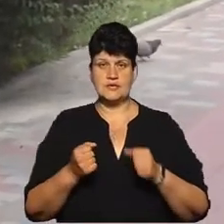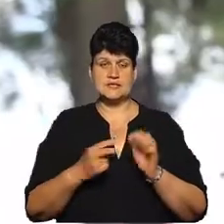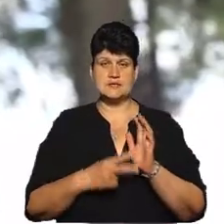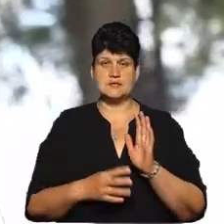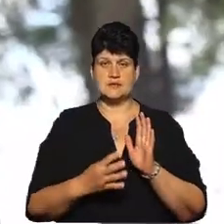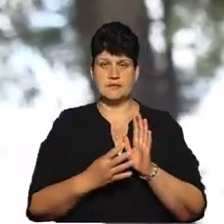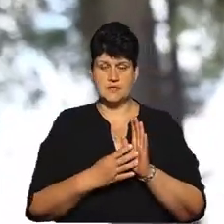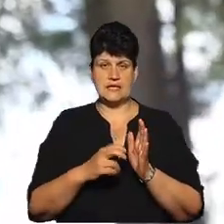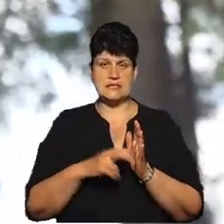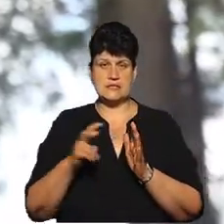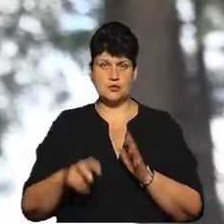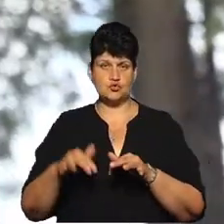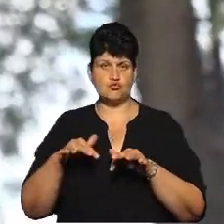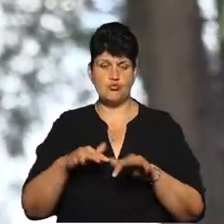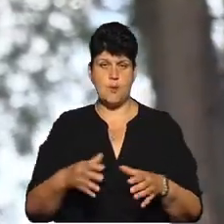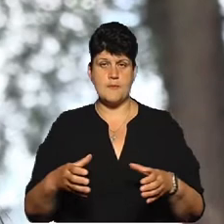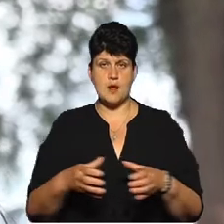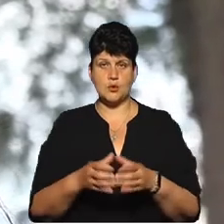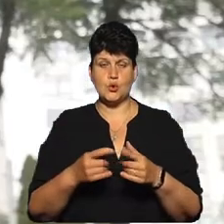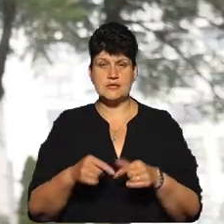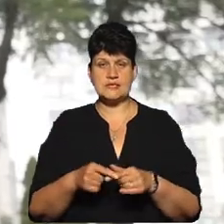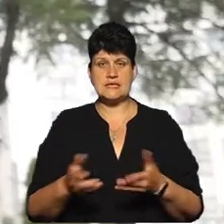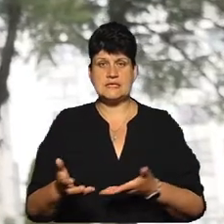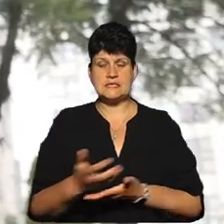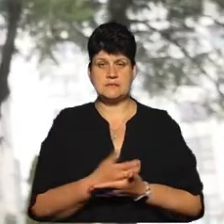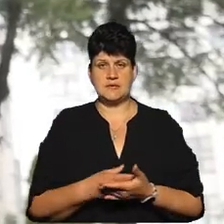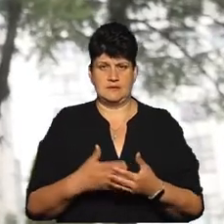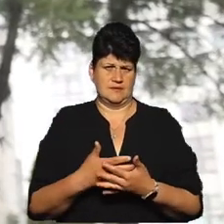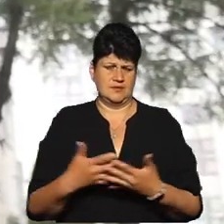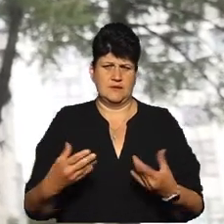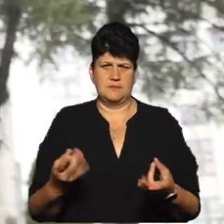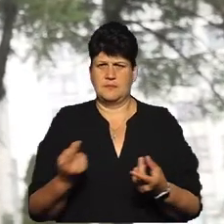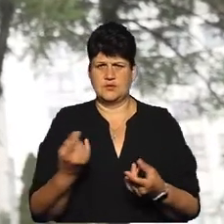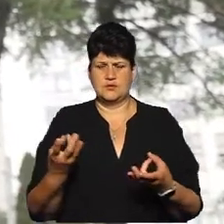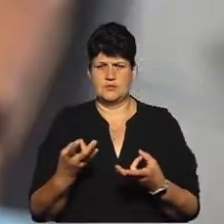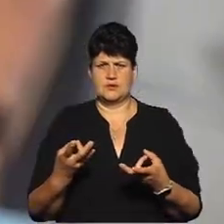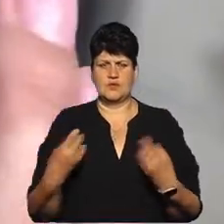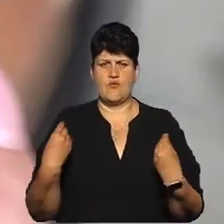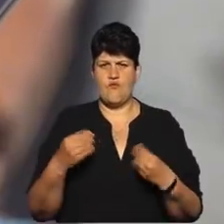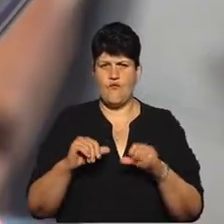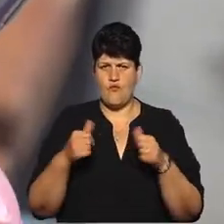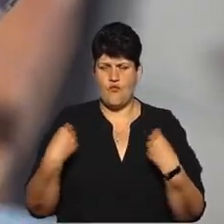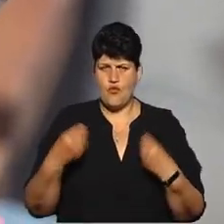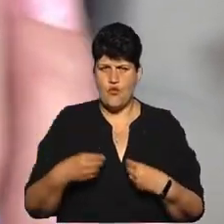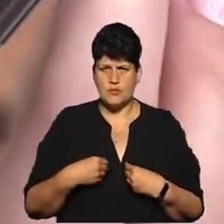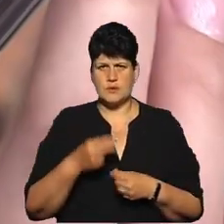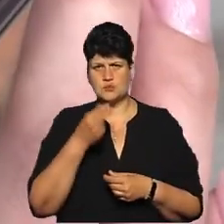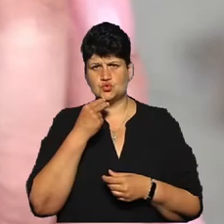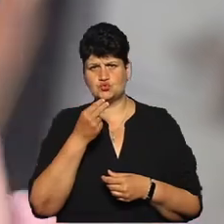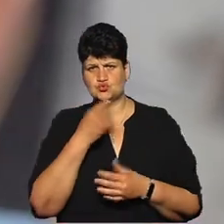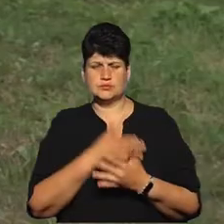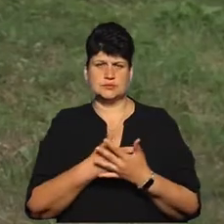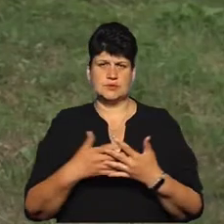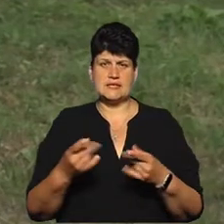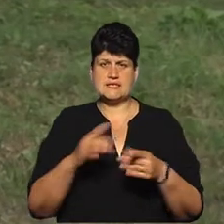бригади. Жінка організовує збір речей першої необхідності – форми, гігієнічних засобів і продуктів. Усе це волонтери відвозять